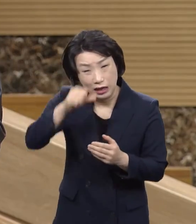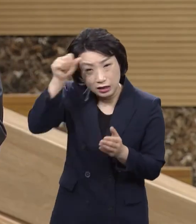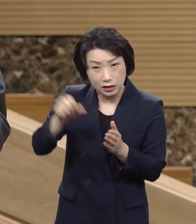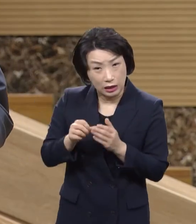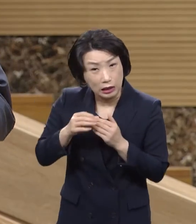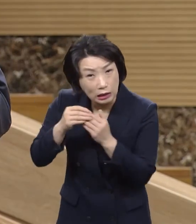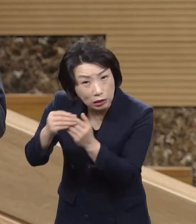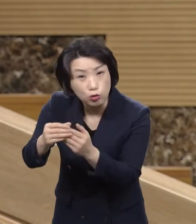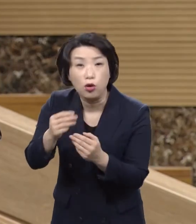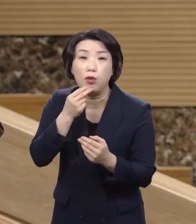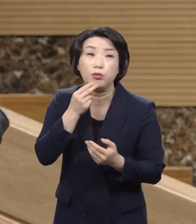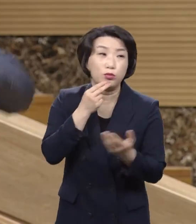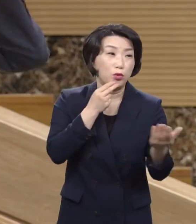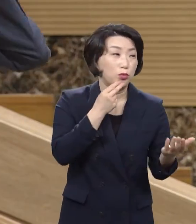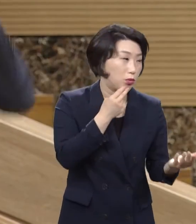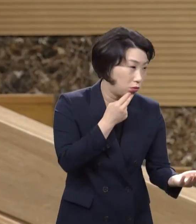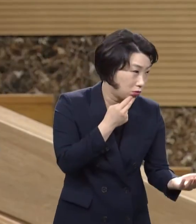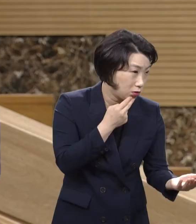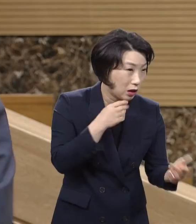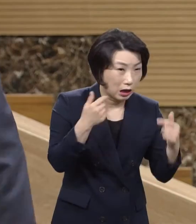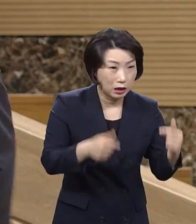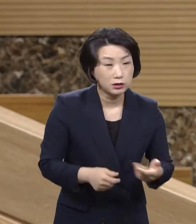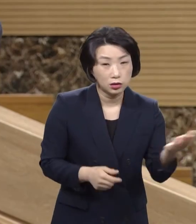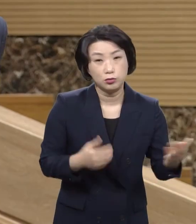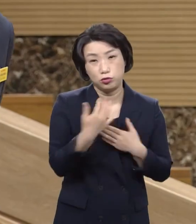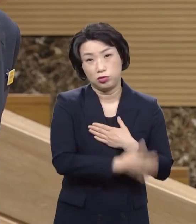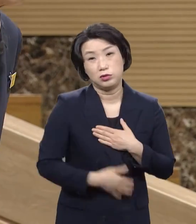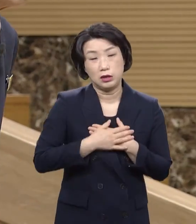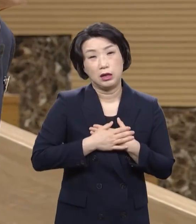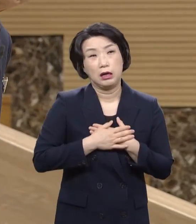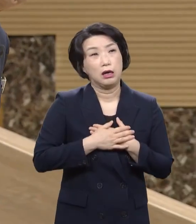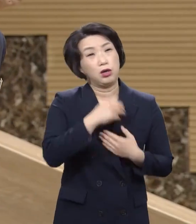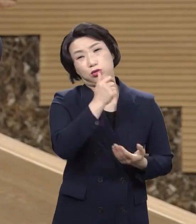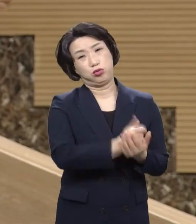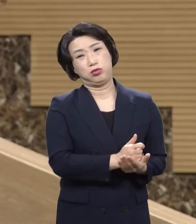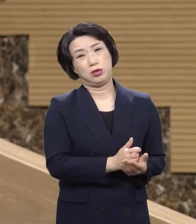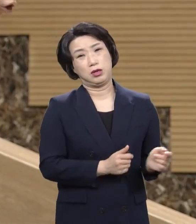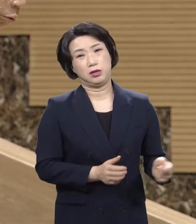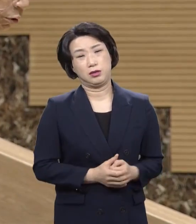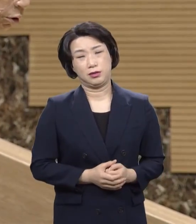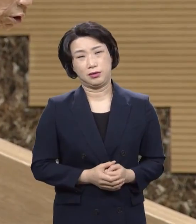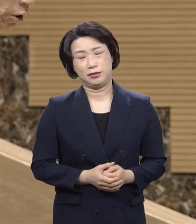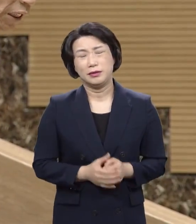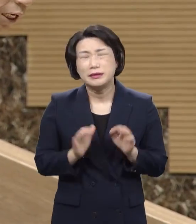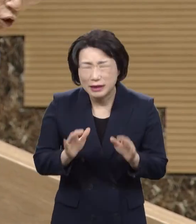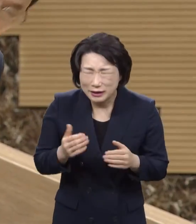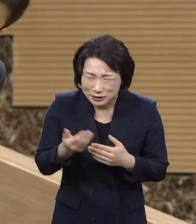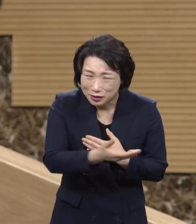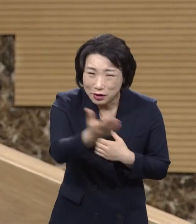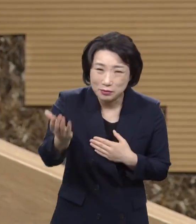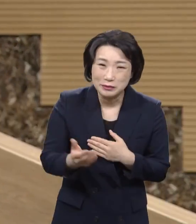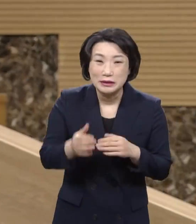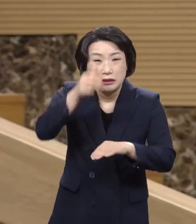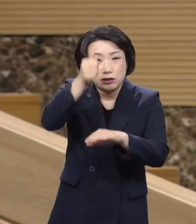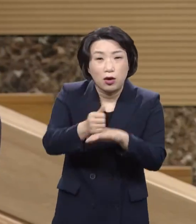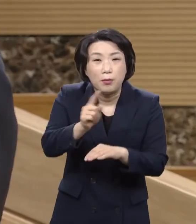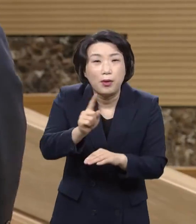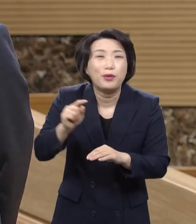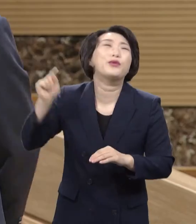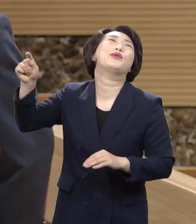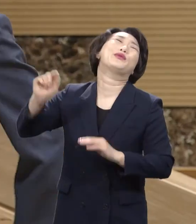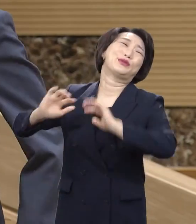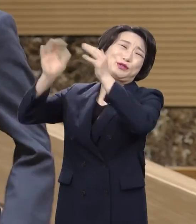인생을 이끌어가지 않는 사람은 언제든지 육신에게 속는 거예요. 여러분 그러나 결과는